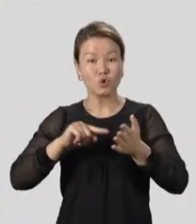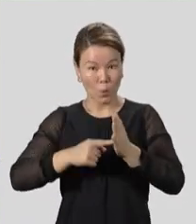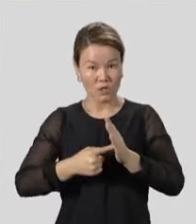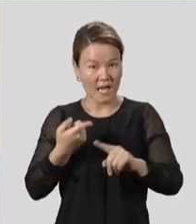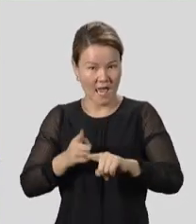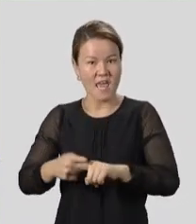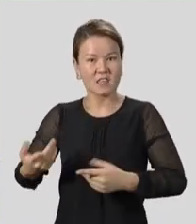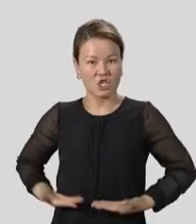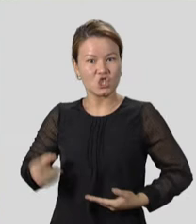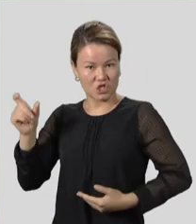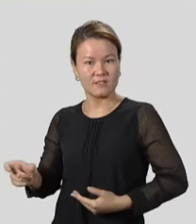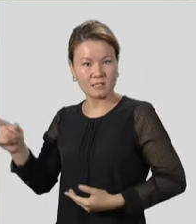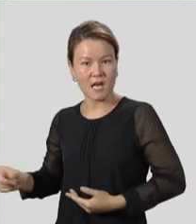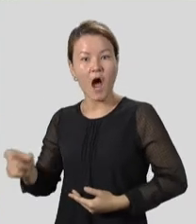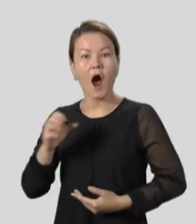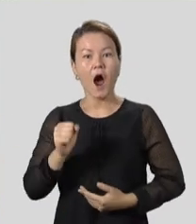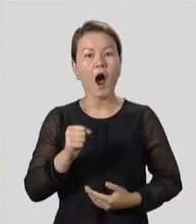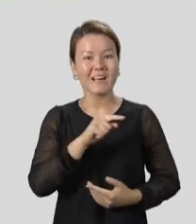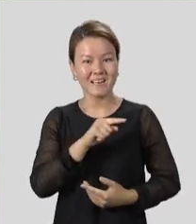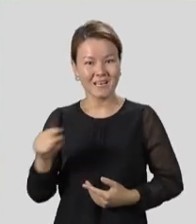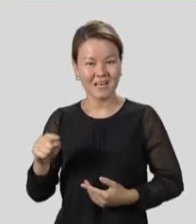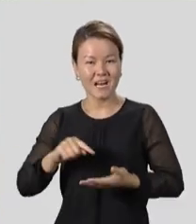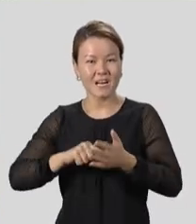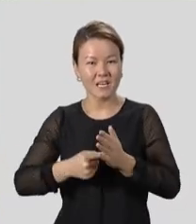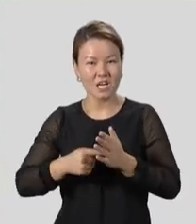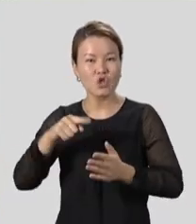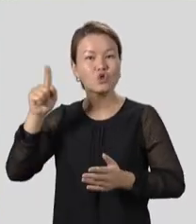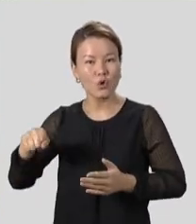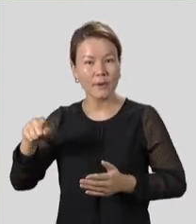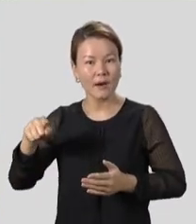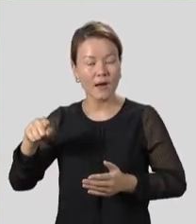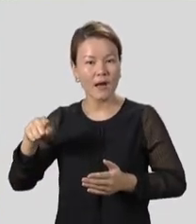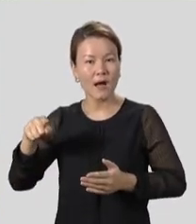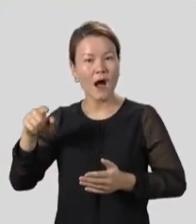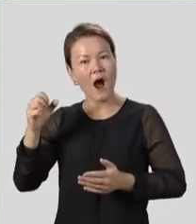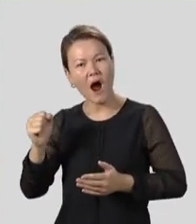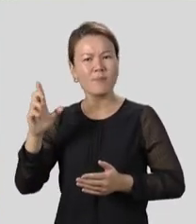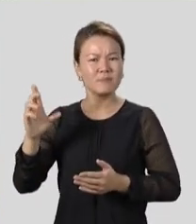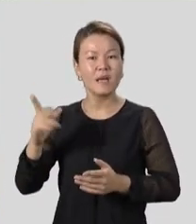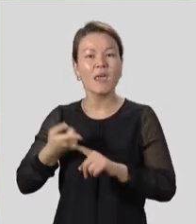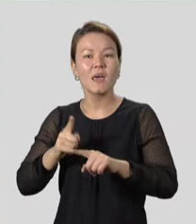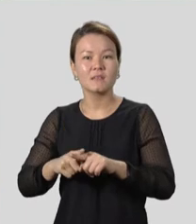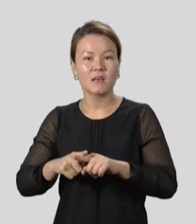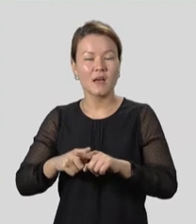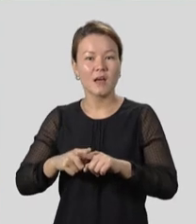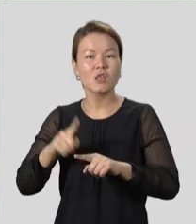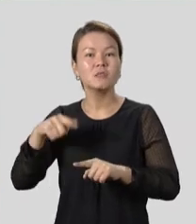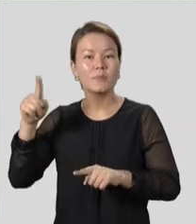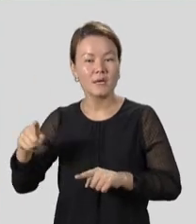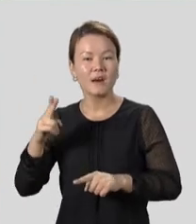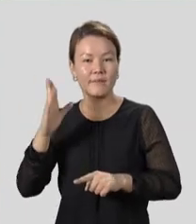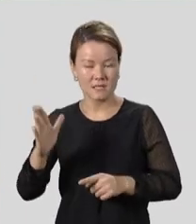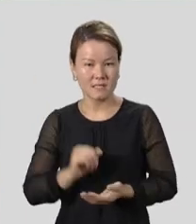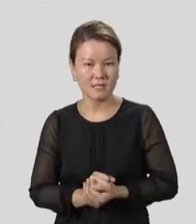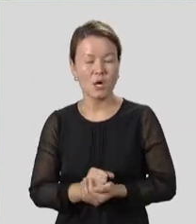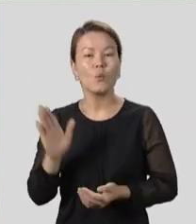точки, а координаты точек – это номера квартир, в которых живут точки-жильцы. Пусть на